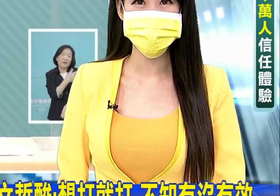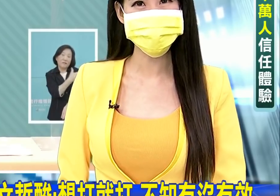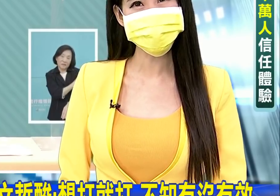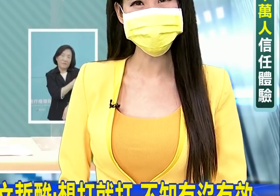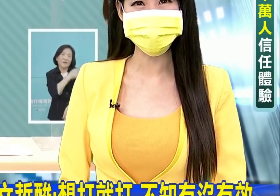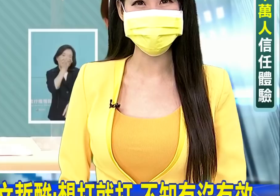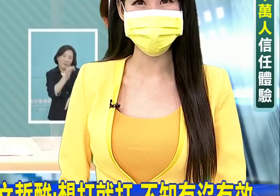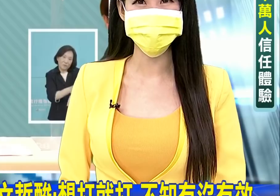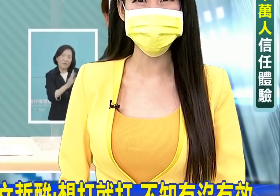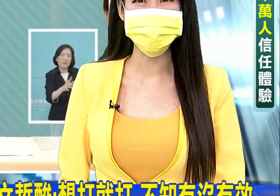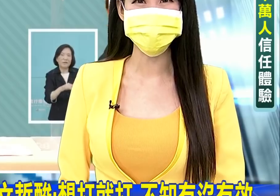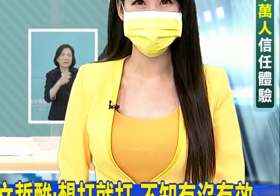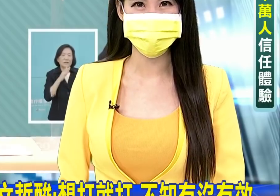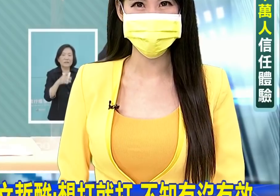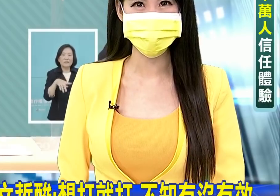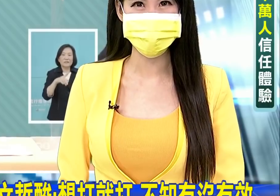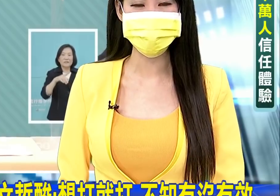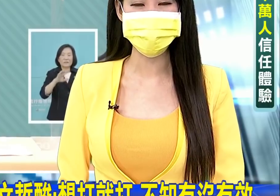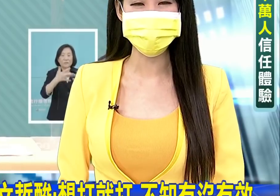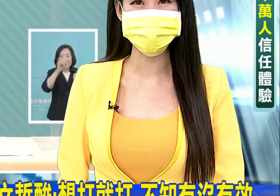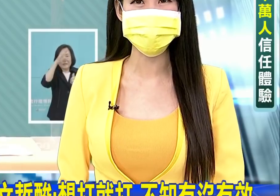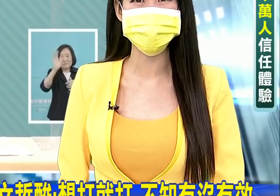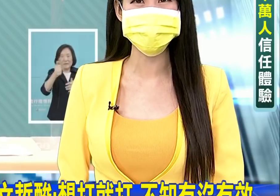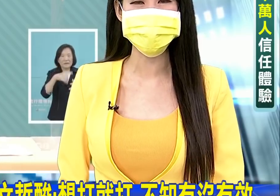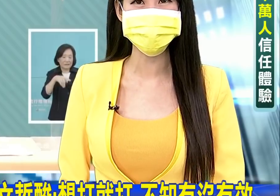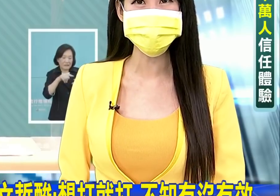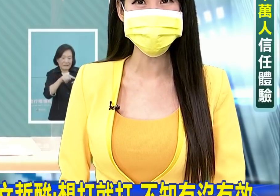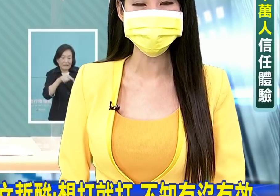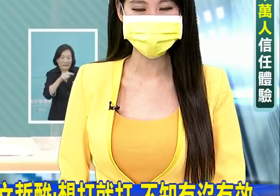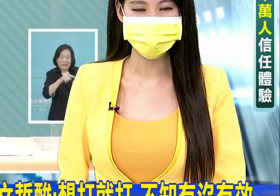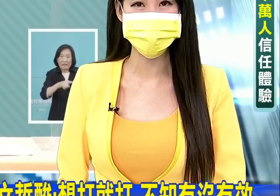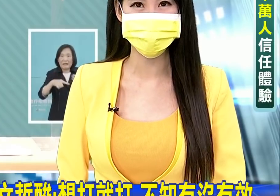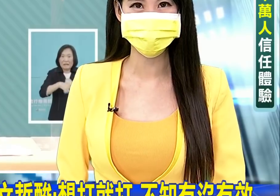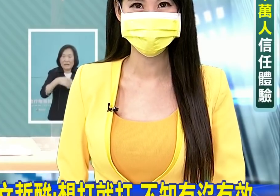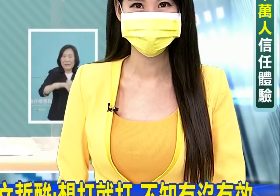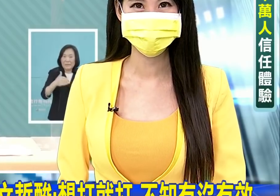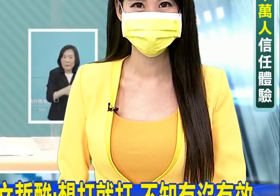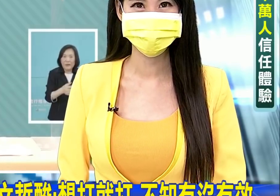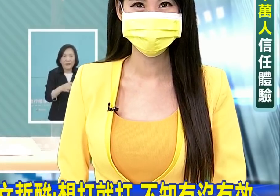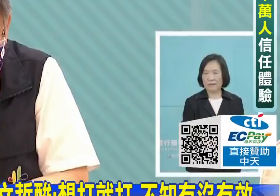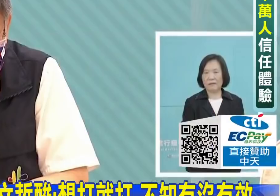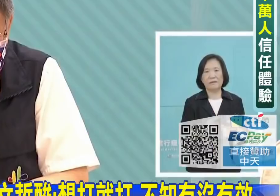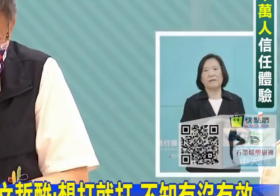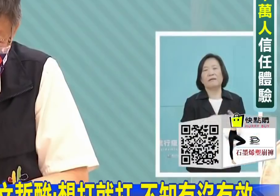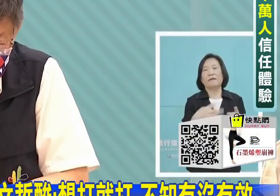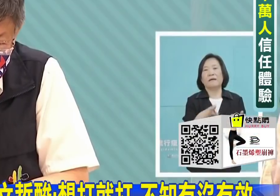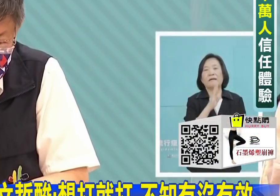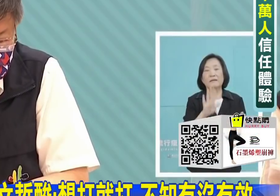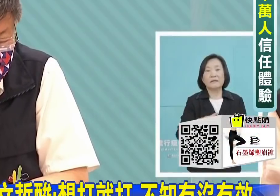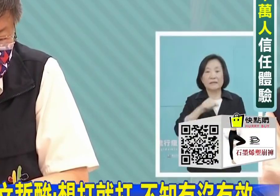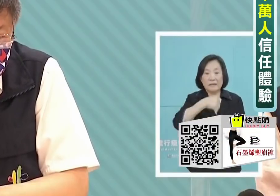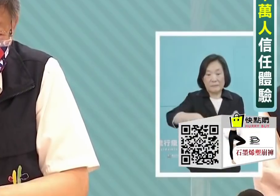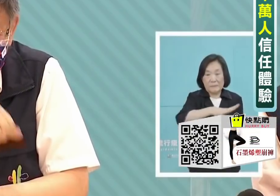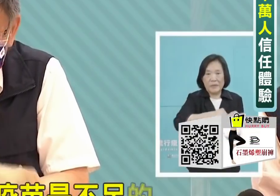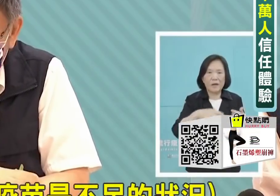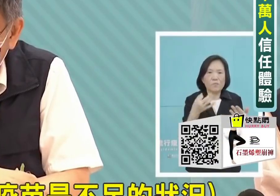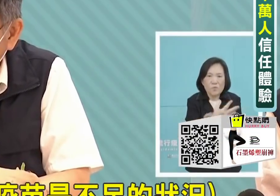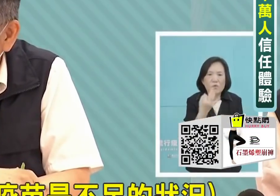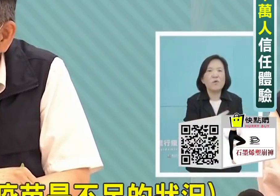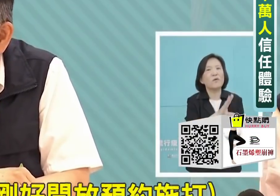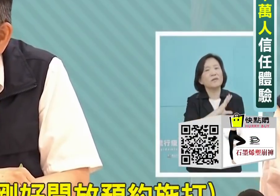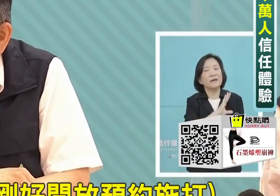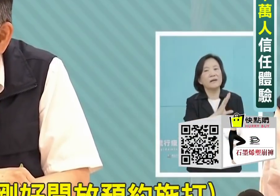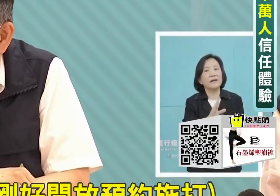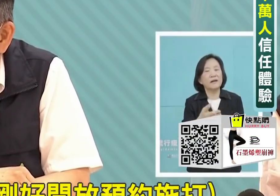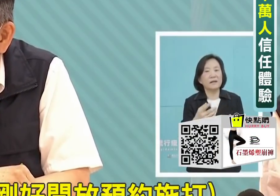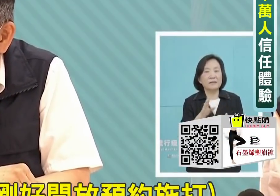说我是这么建议，不过他们很多人应该早就都打完了。 国内的疫苗是不足的状况，